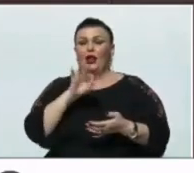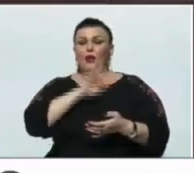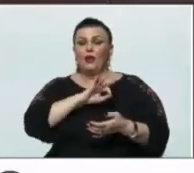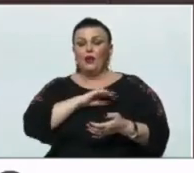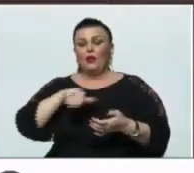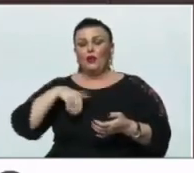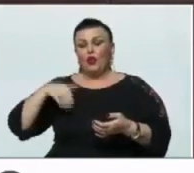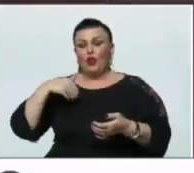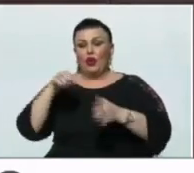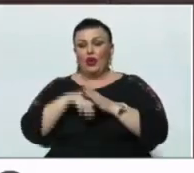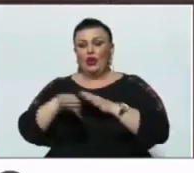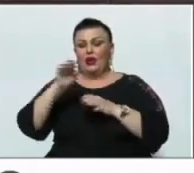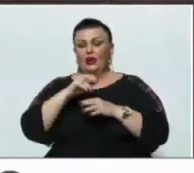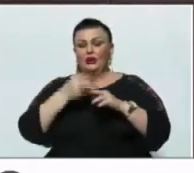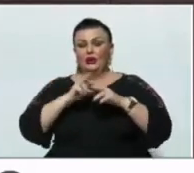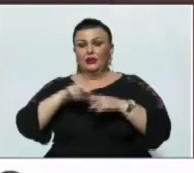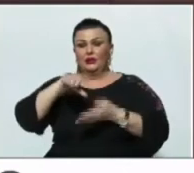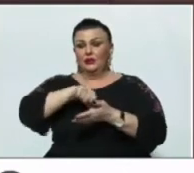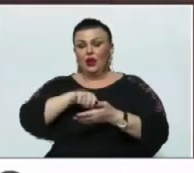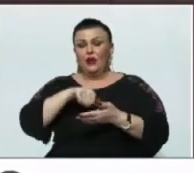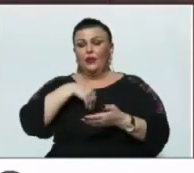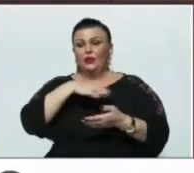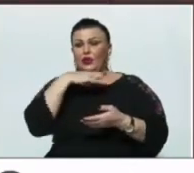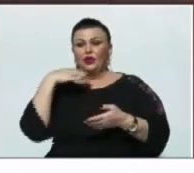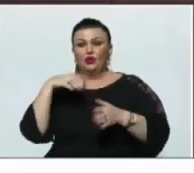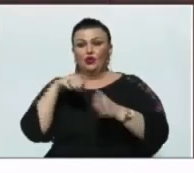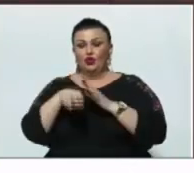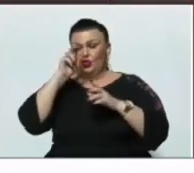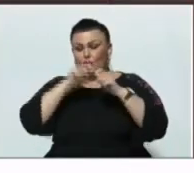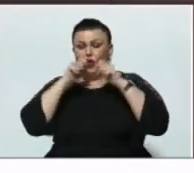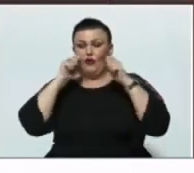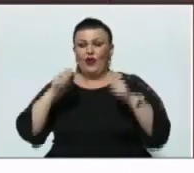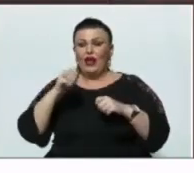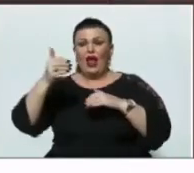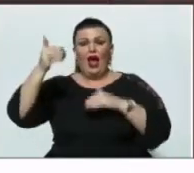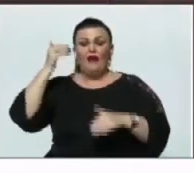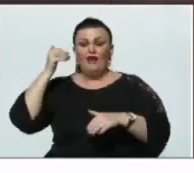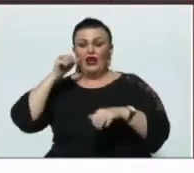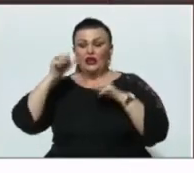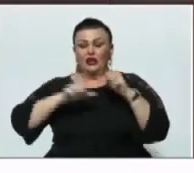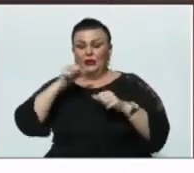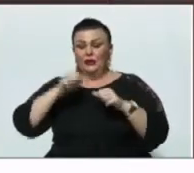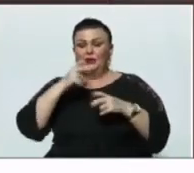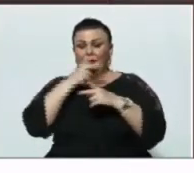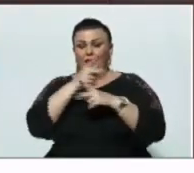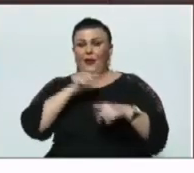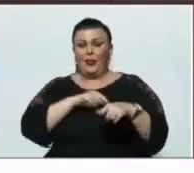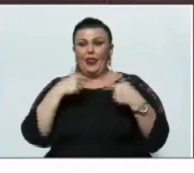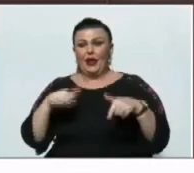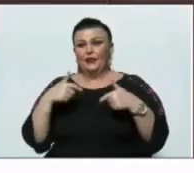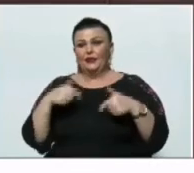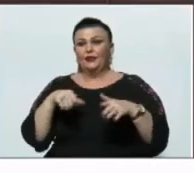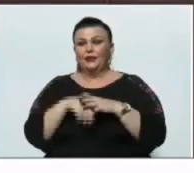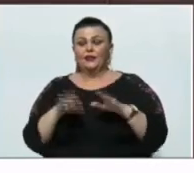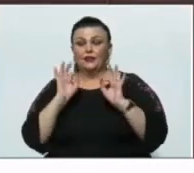arz edəm. Əslində bu cür tədbirlər həm də bizim üçün, dövlət qurumları üçün bir növ əvvəlki ilə ötən ilə bir baxış xarakteri daşıyır və